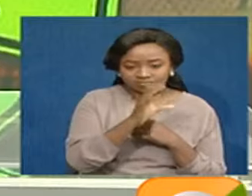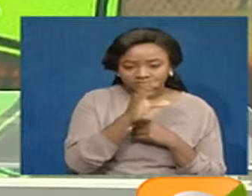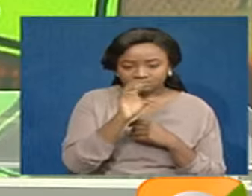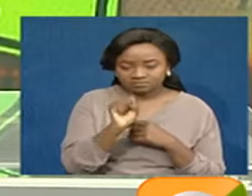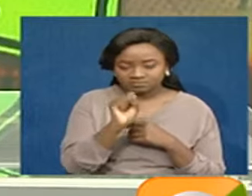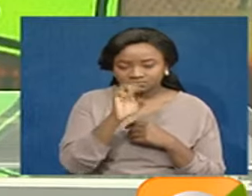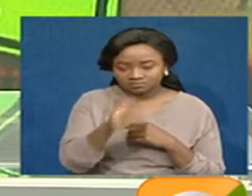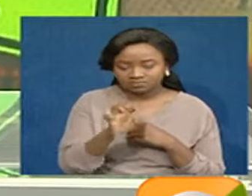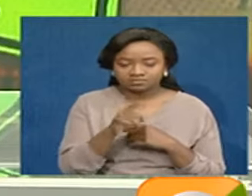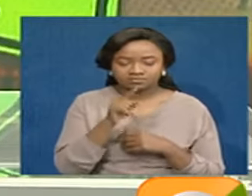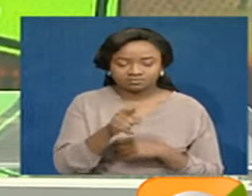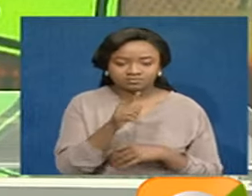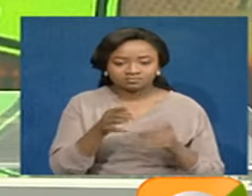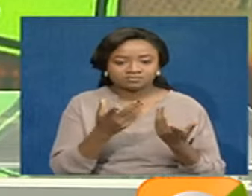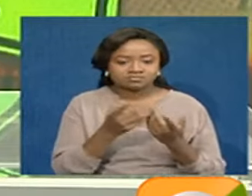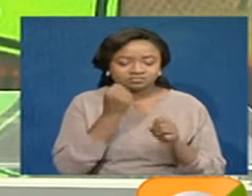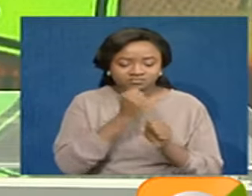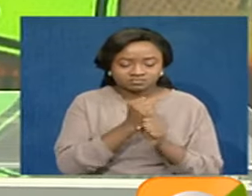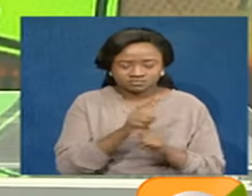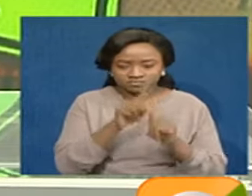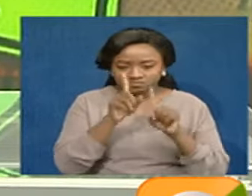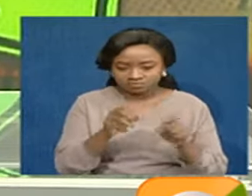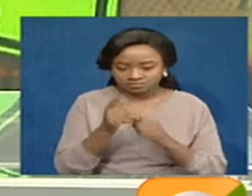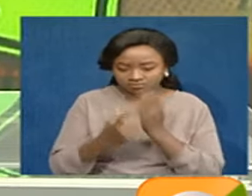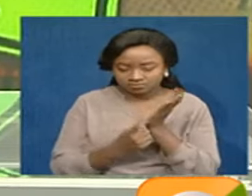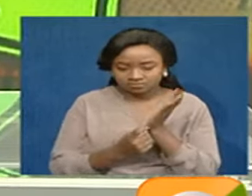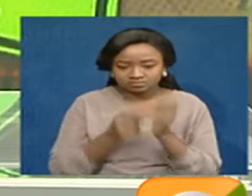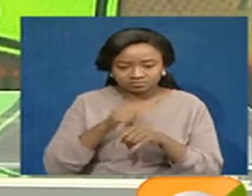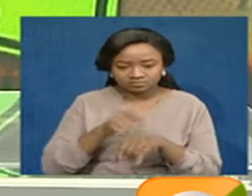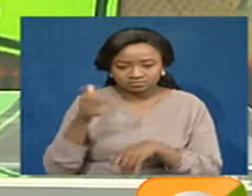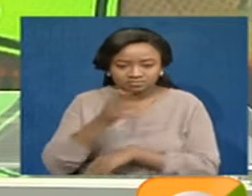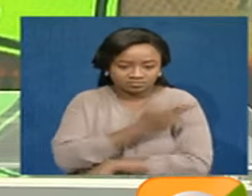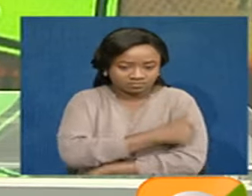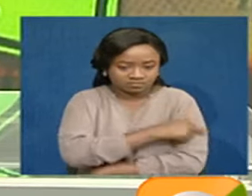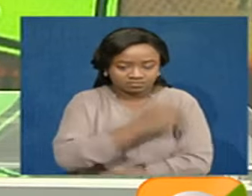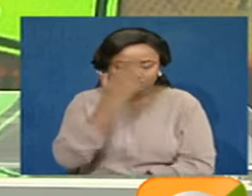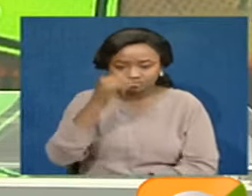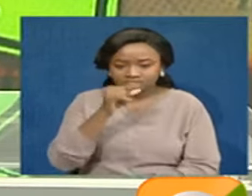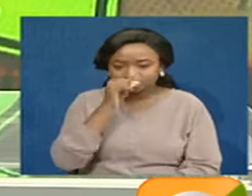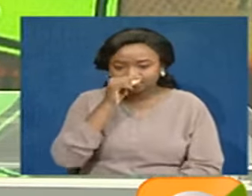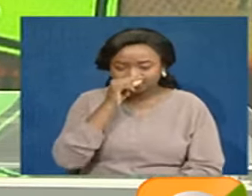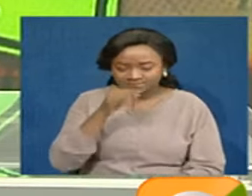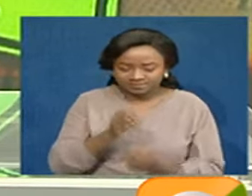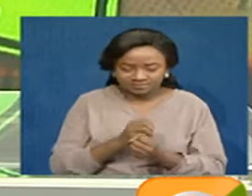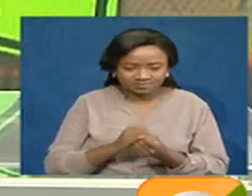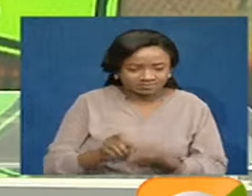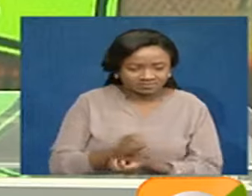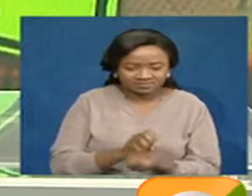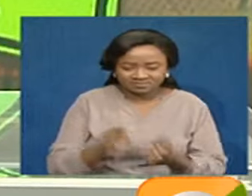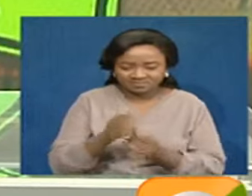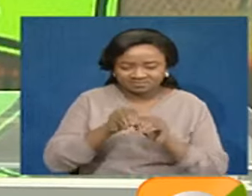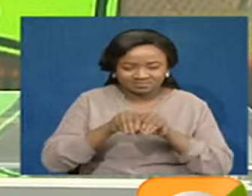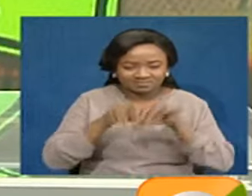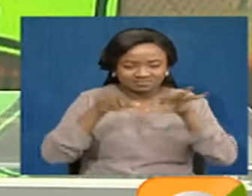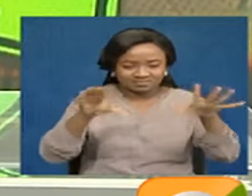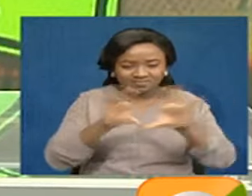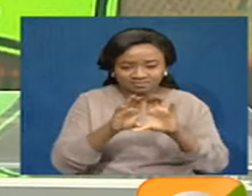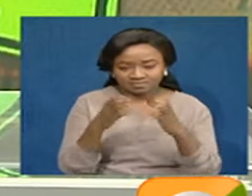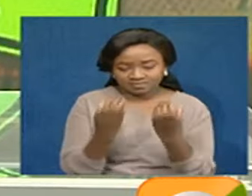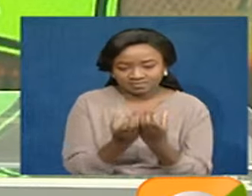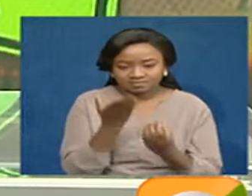Mombasa walazimika kufanya mtihani wa Kiswahili hospitalini baada ya gesi ya kupikia kuenea darasani walipokuwa wakijiandaa kufanya